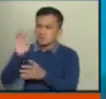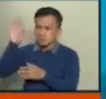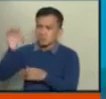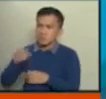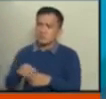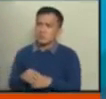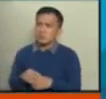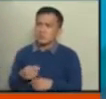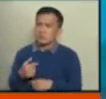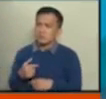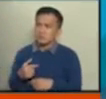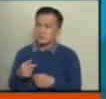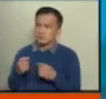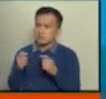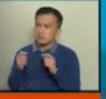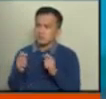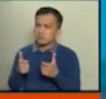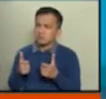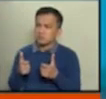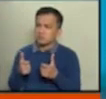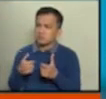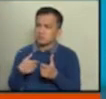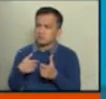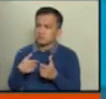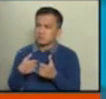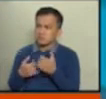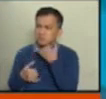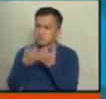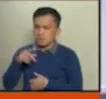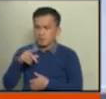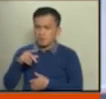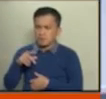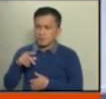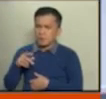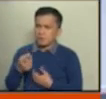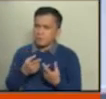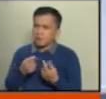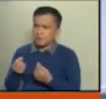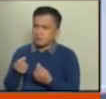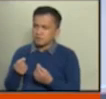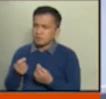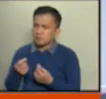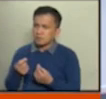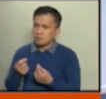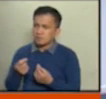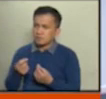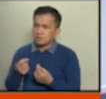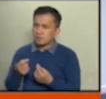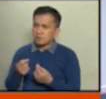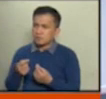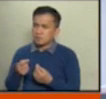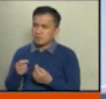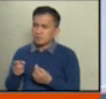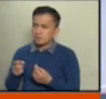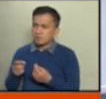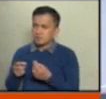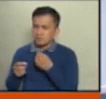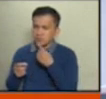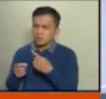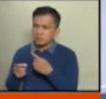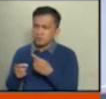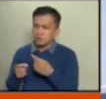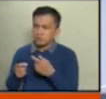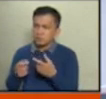10. Tapos bigla pong nagsigaw-sigaw yung tita ko na magpaano na daw po ako sa boyfriend ko, ganyan-ganyan po.